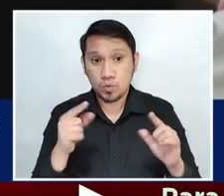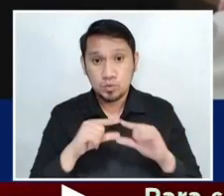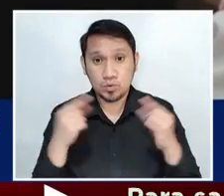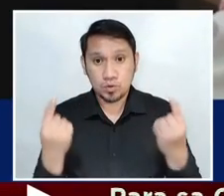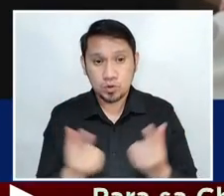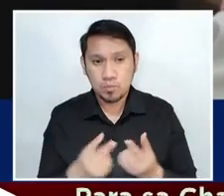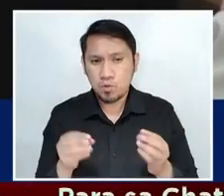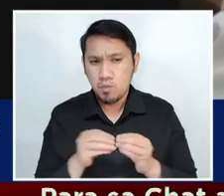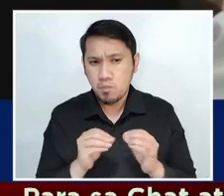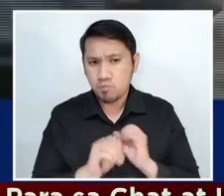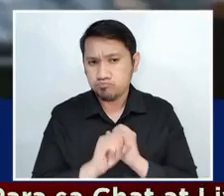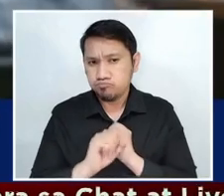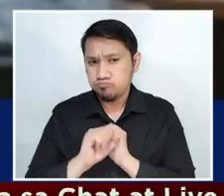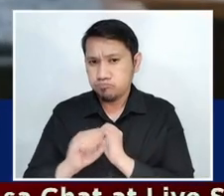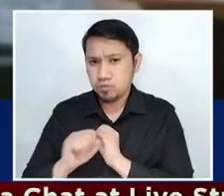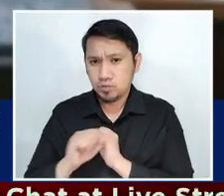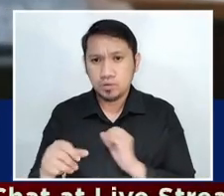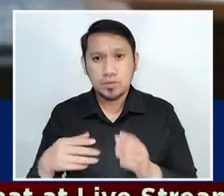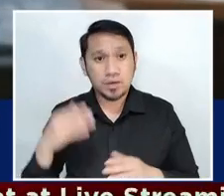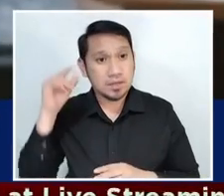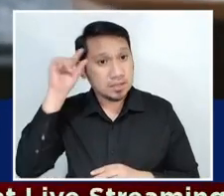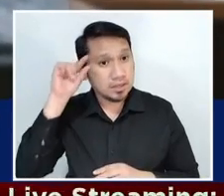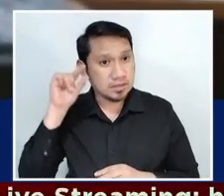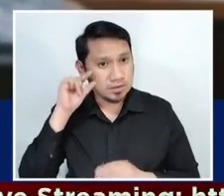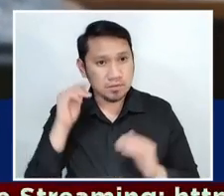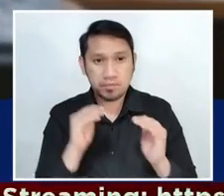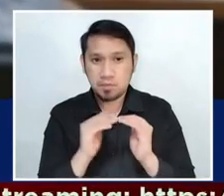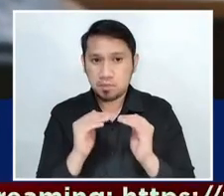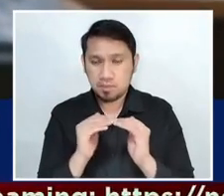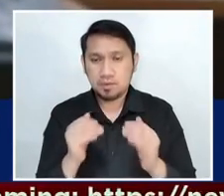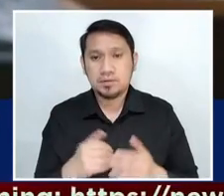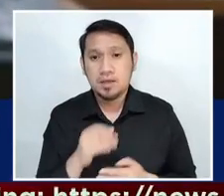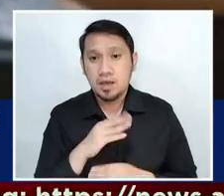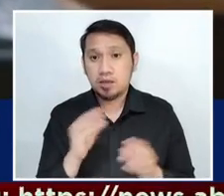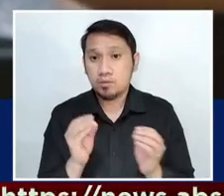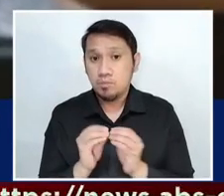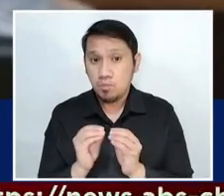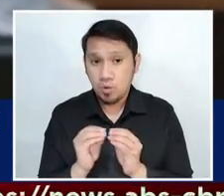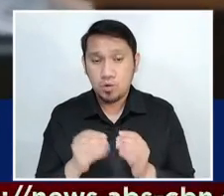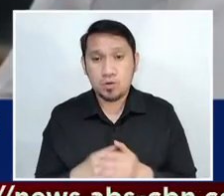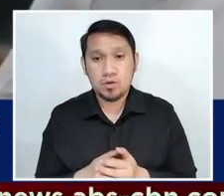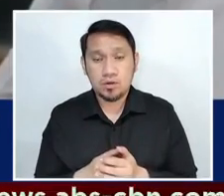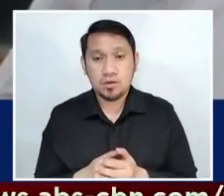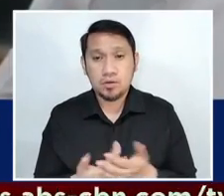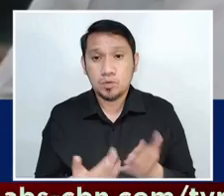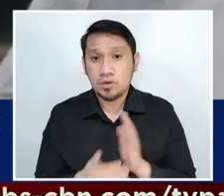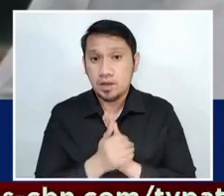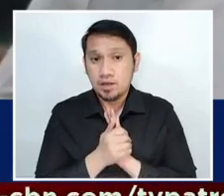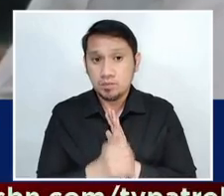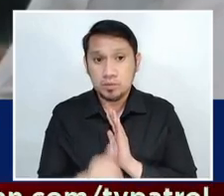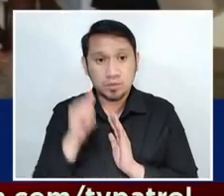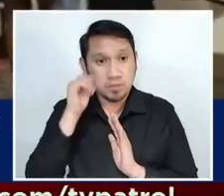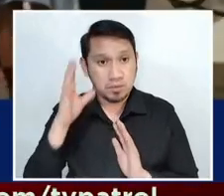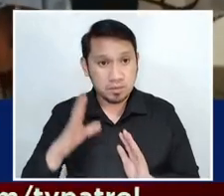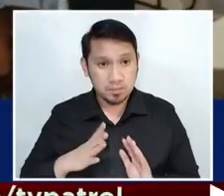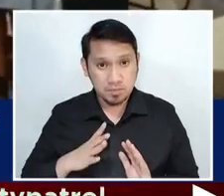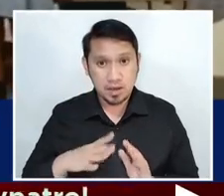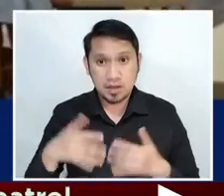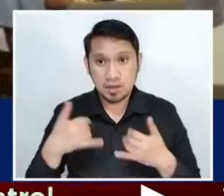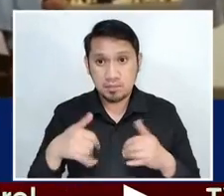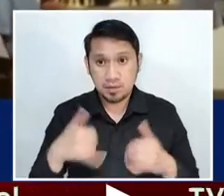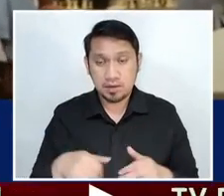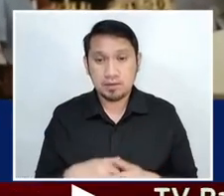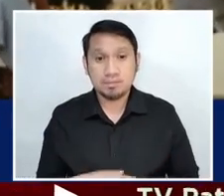pag-iktingin pa ang kanilang gender equity policies at mas padamihin pa ang mga magagaling na babaeng manlalaro. Para